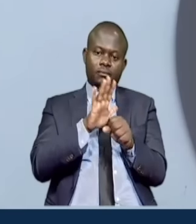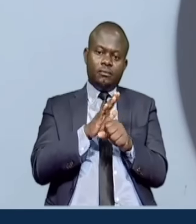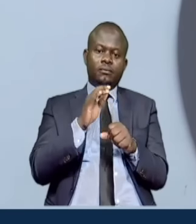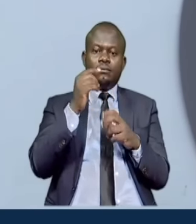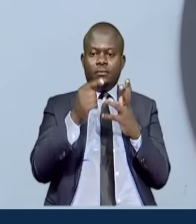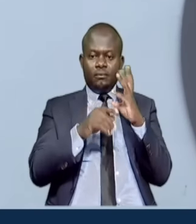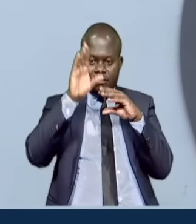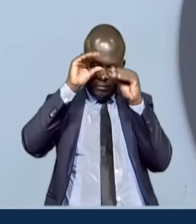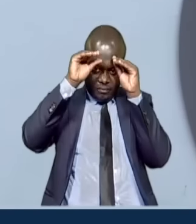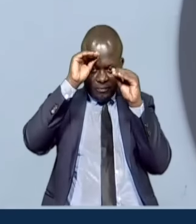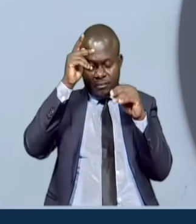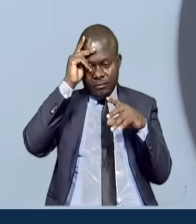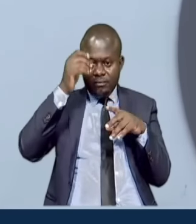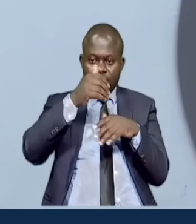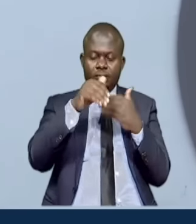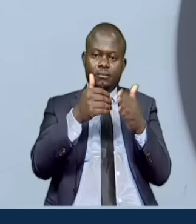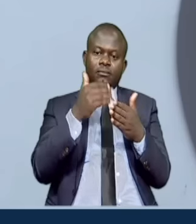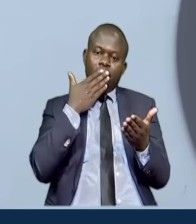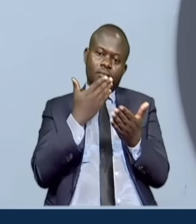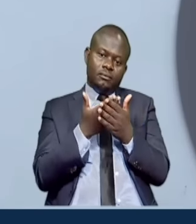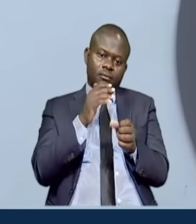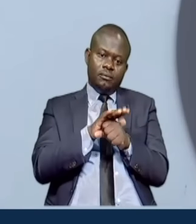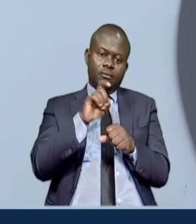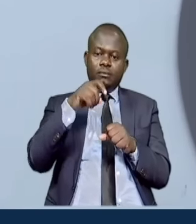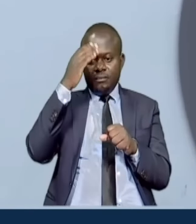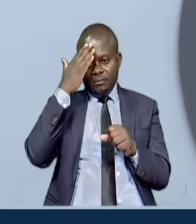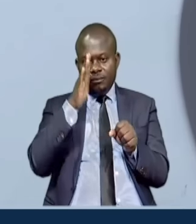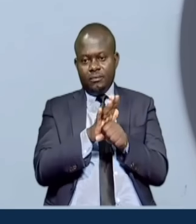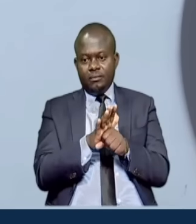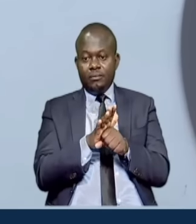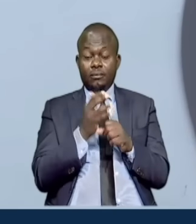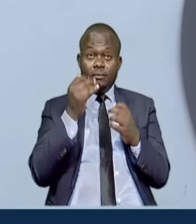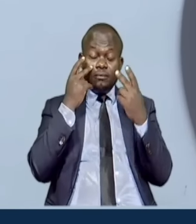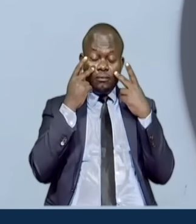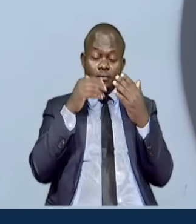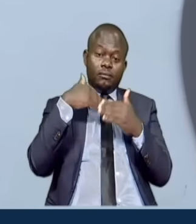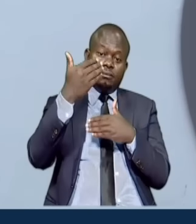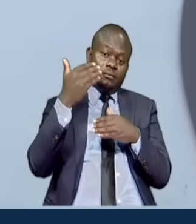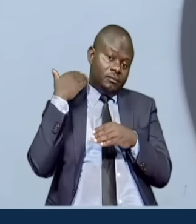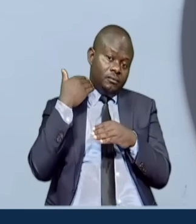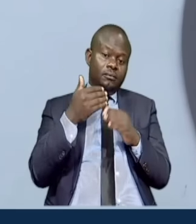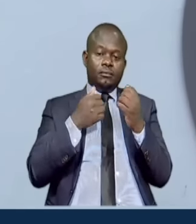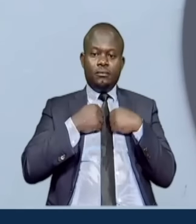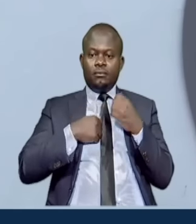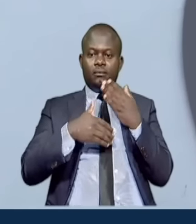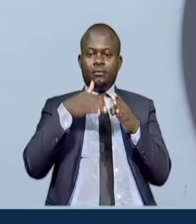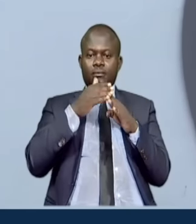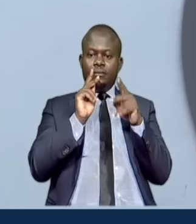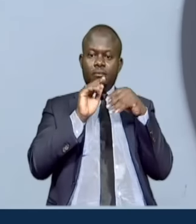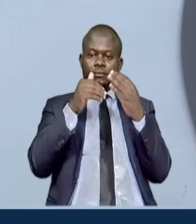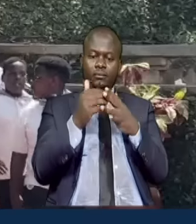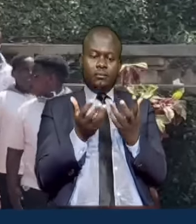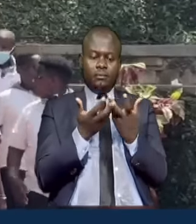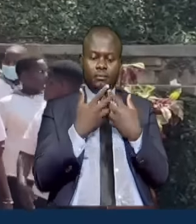byo biga. Mumenye bwabo ni byiza rero kuyamenya cyane urabona nyuma ya Jenoside u Rwanda rwariyubatse abaturage bunga